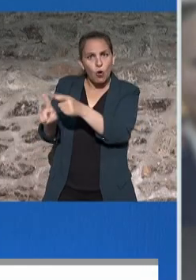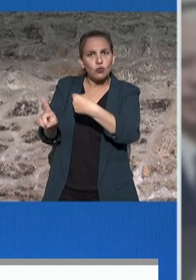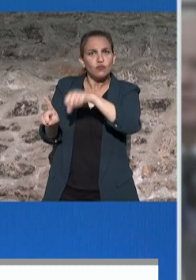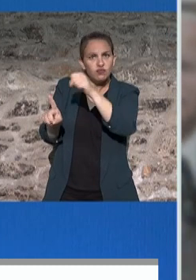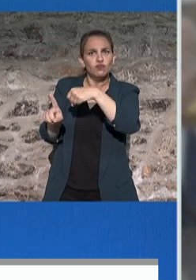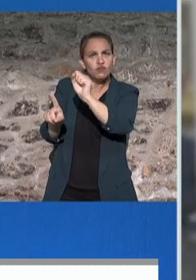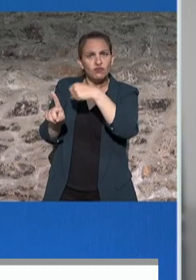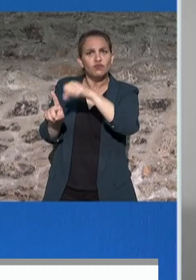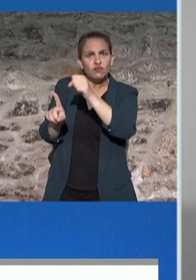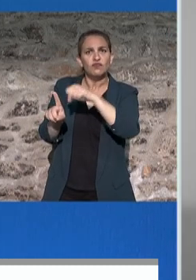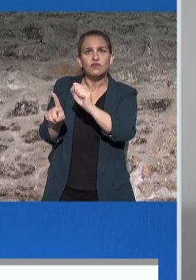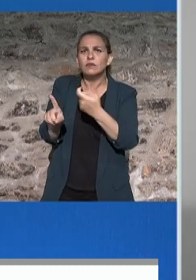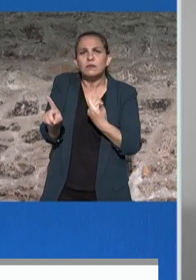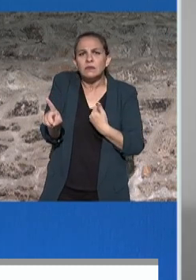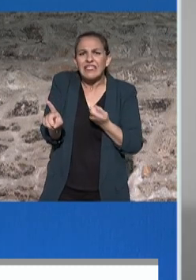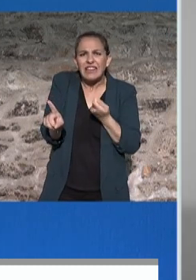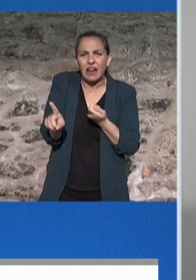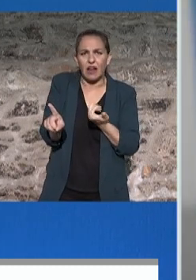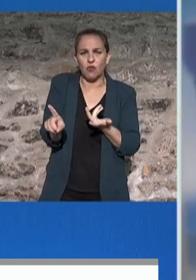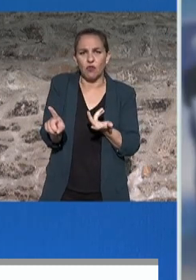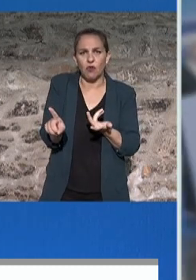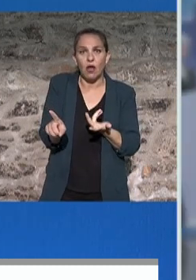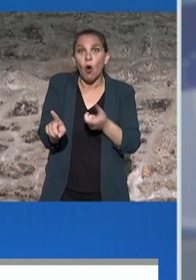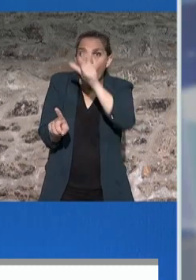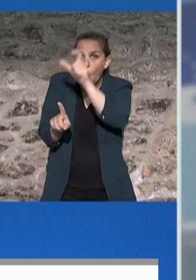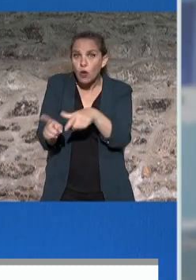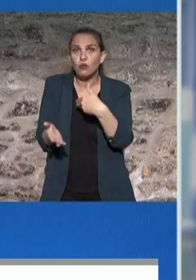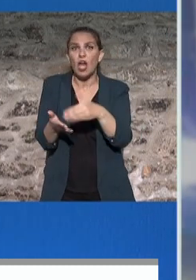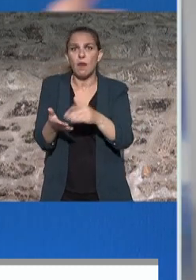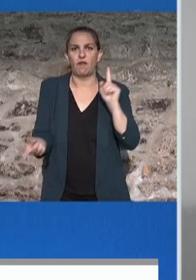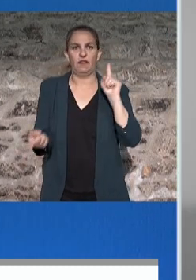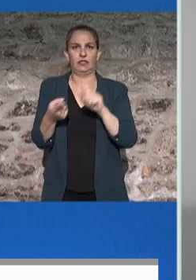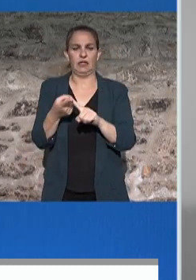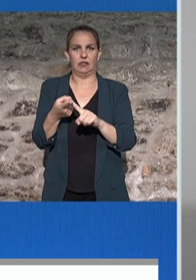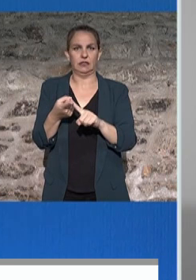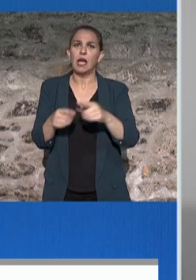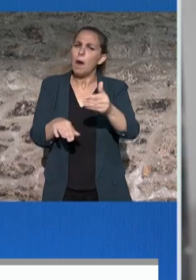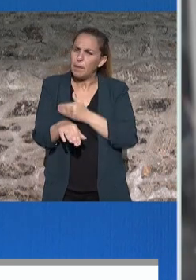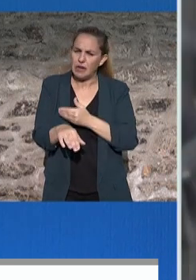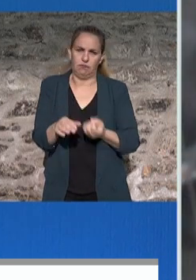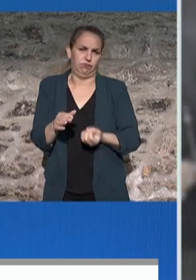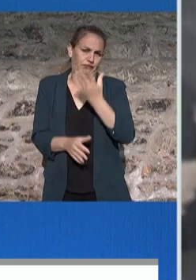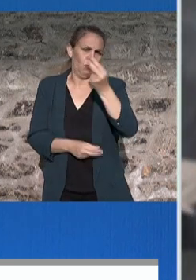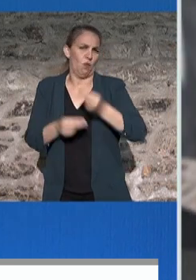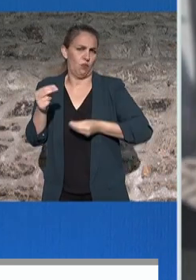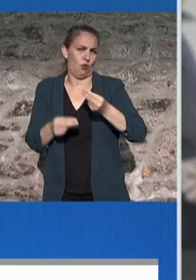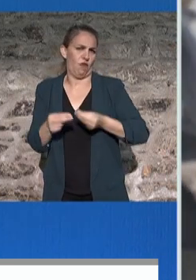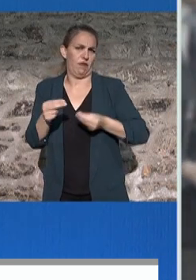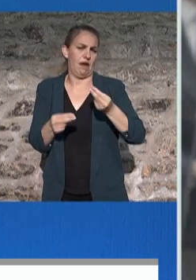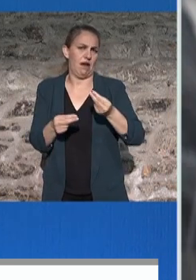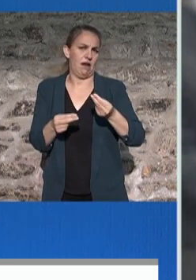που έτσι έκλεισε ο Πρωθυπουργός Κυριάκος Μητσοτάκης στο ΠΑΣΟΚ, κλείνοντας έτσι και τη συζήτηση για την Ευρωπαϊκή. Έκλεισε και με κρότο, μου